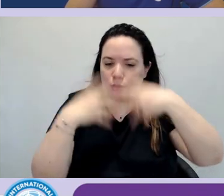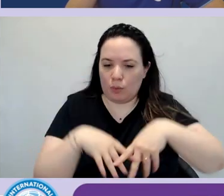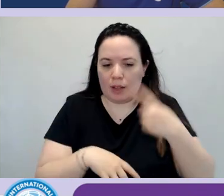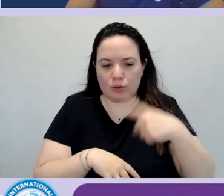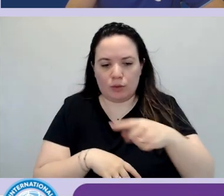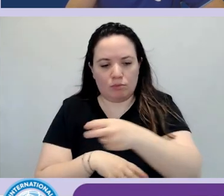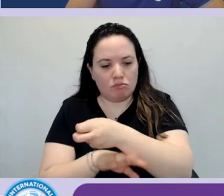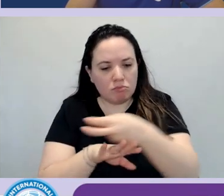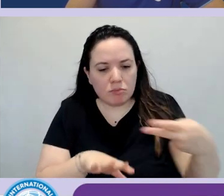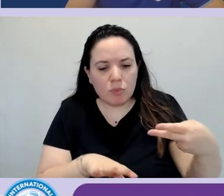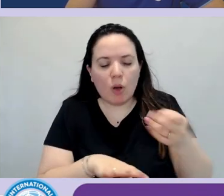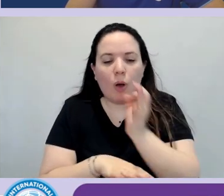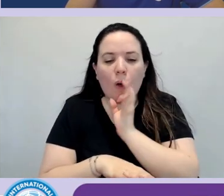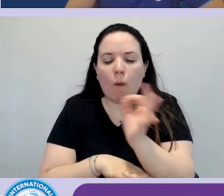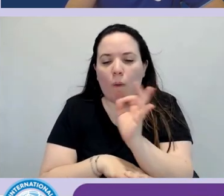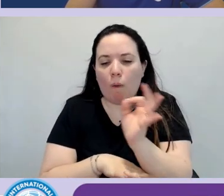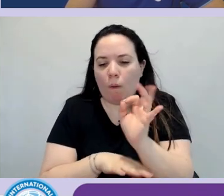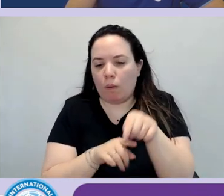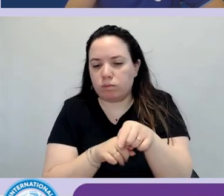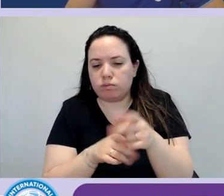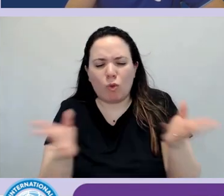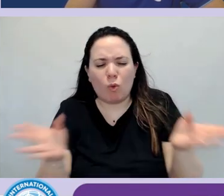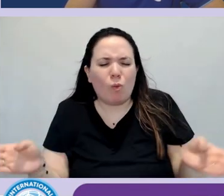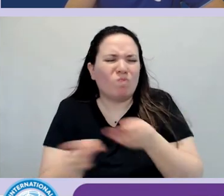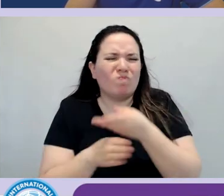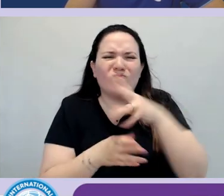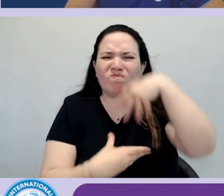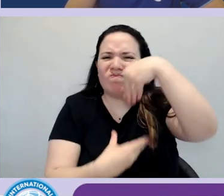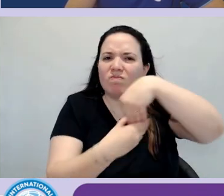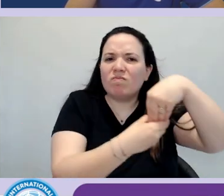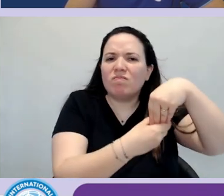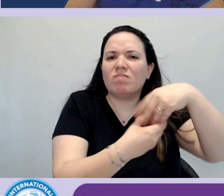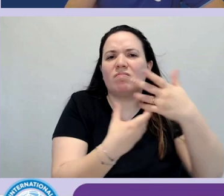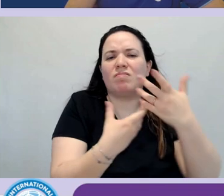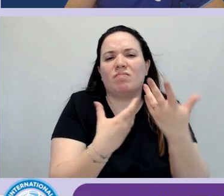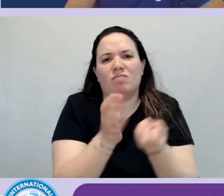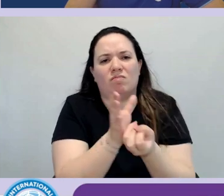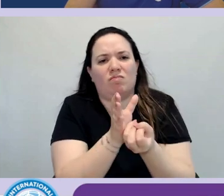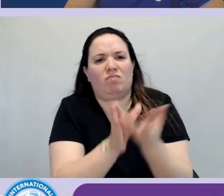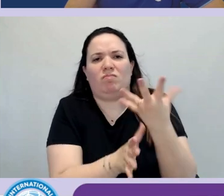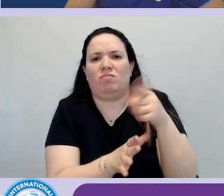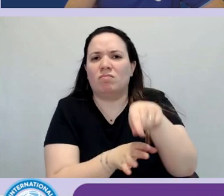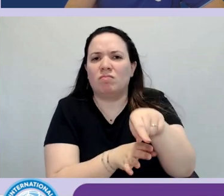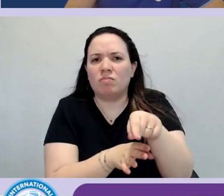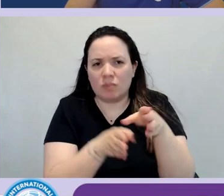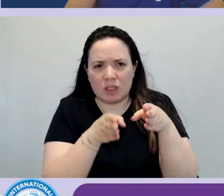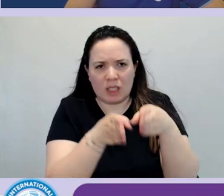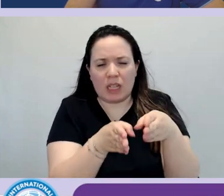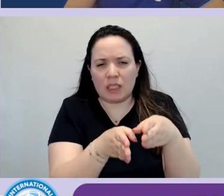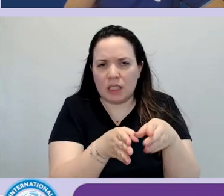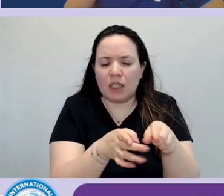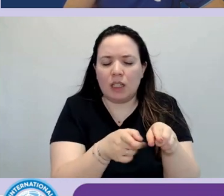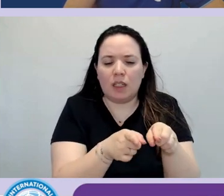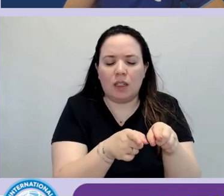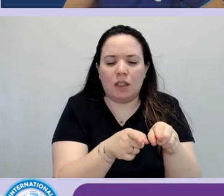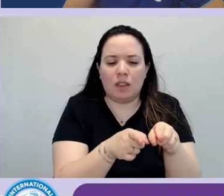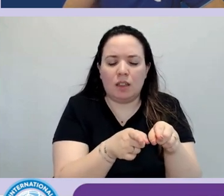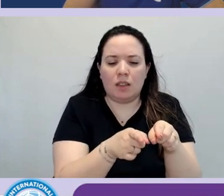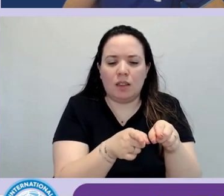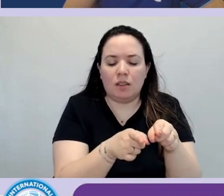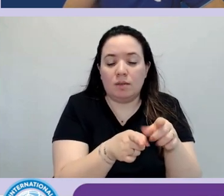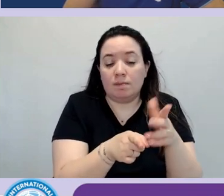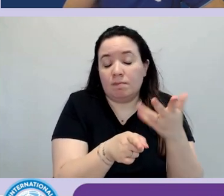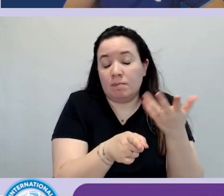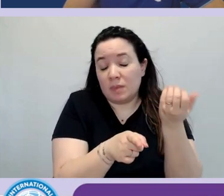un sottotitolo per generare un contenuto con in un canale differente